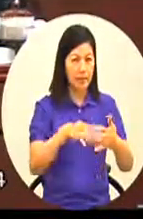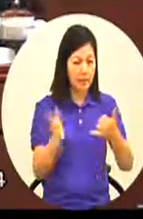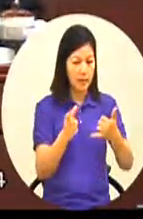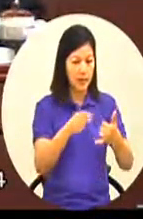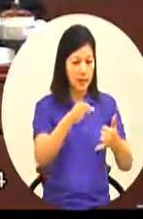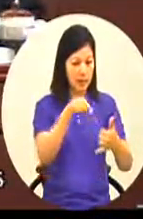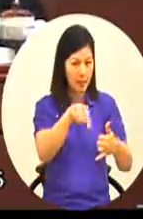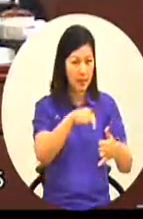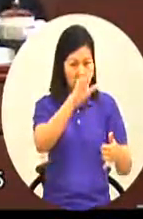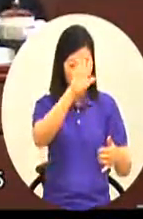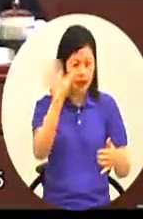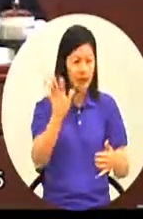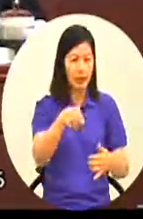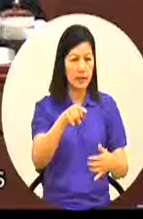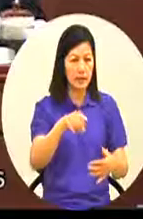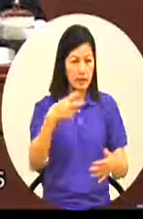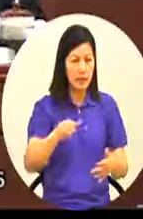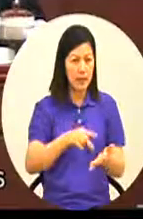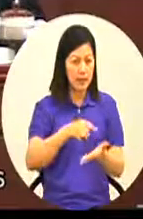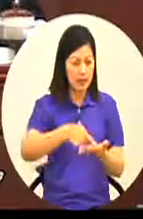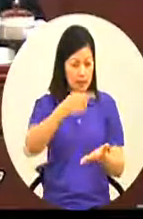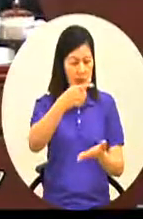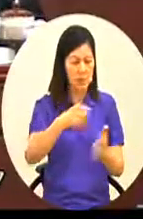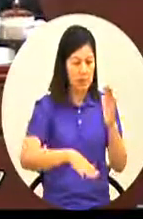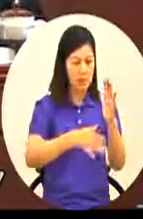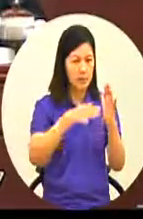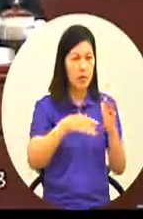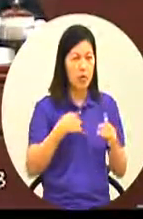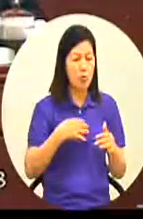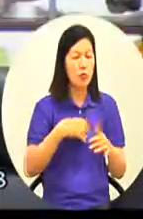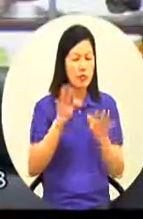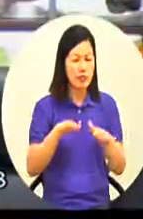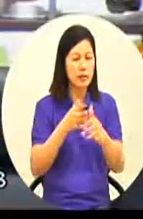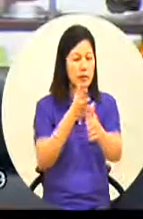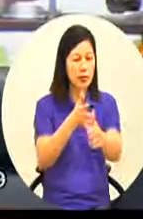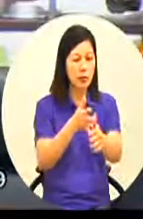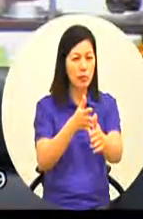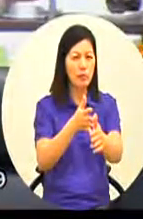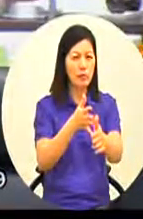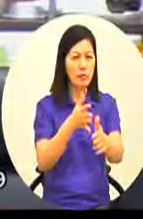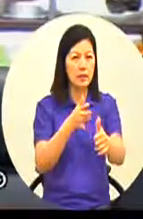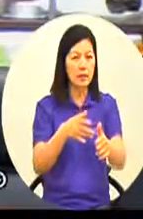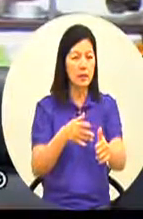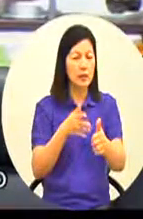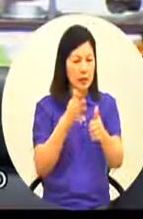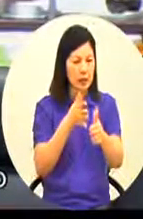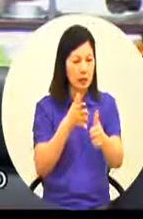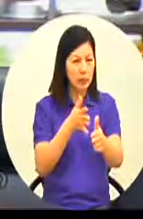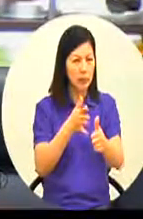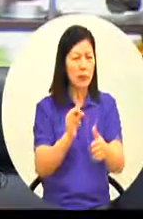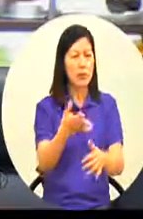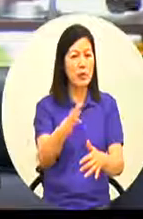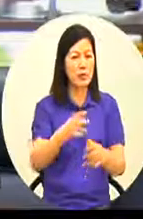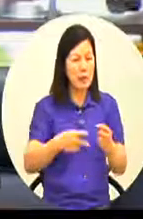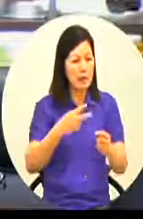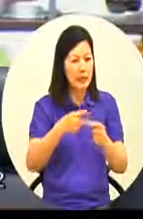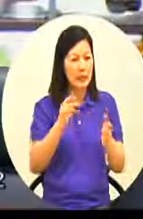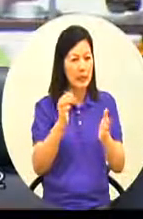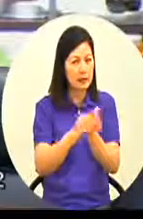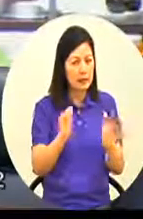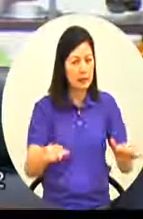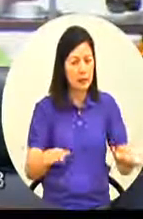对，台风天啊，还有那一次淹水的 那次。我现在问你，那个局长，我现在不问你这个问题，我只是问你说，为什么两年多了，我们